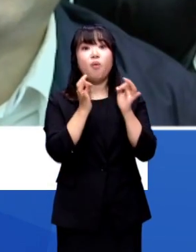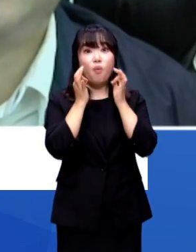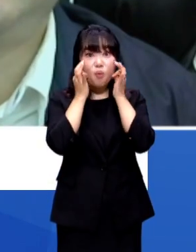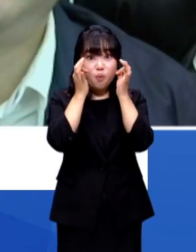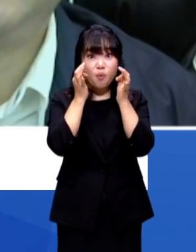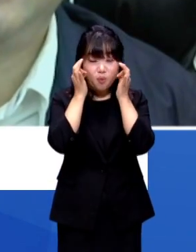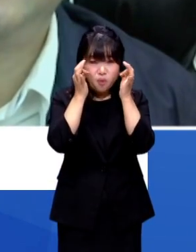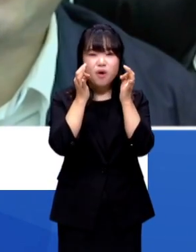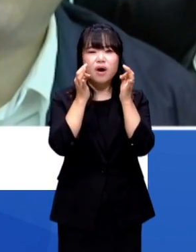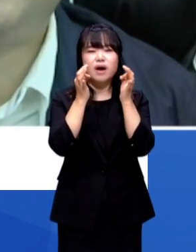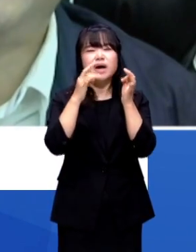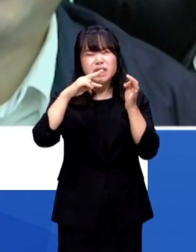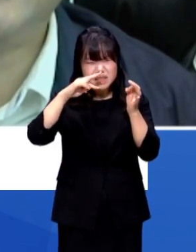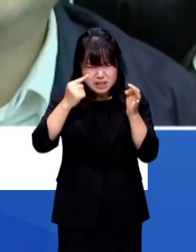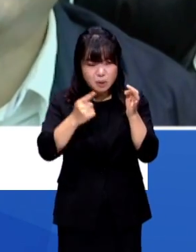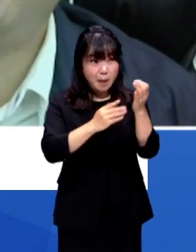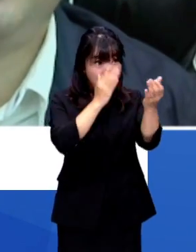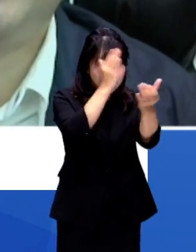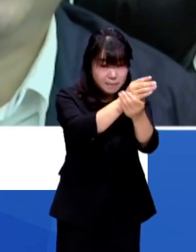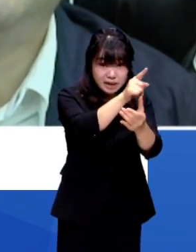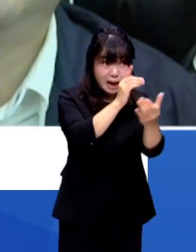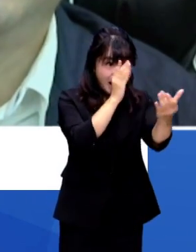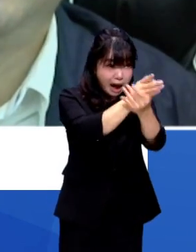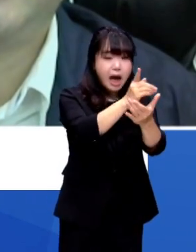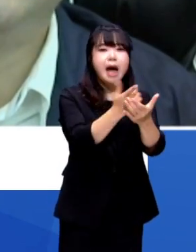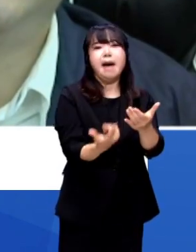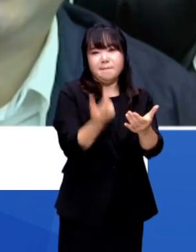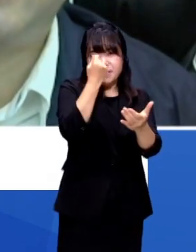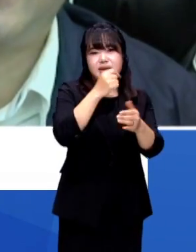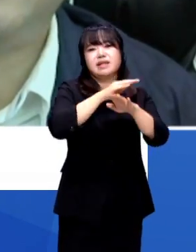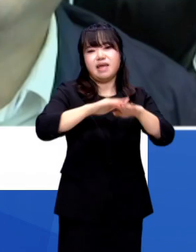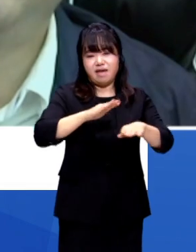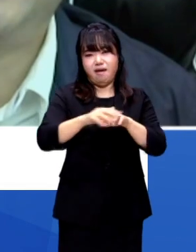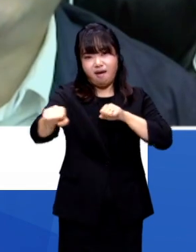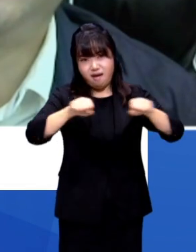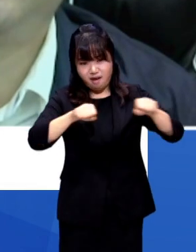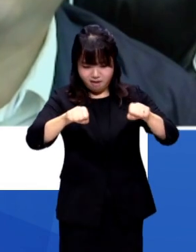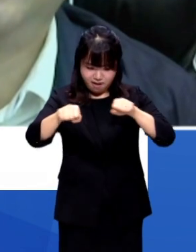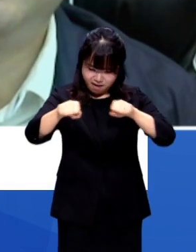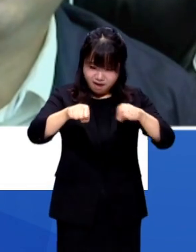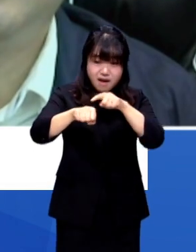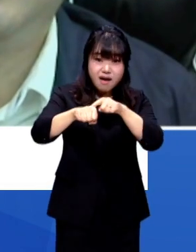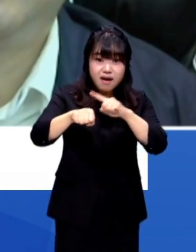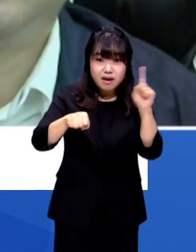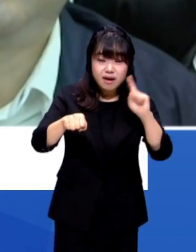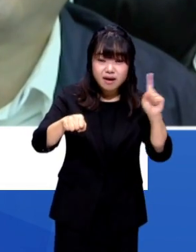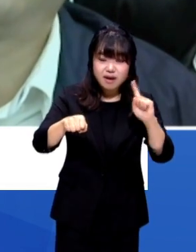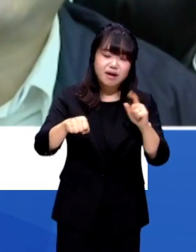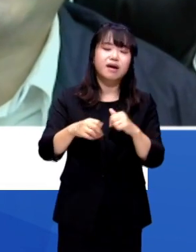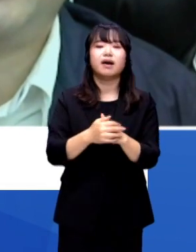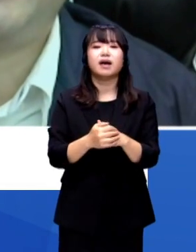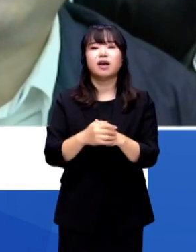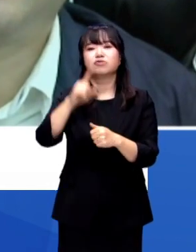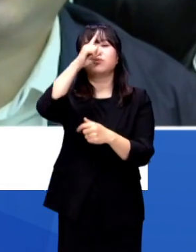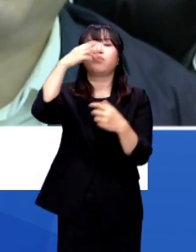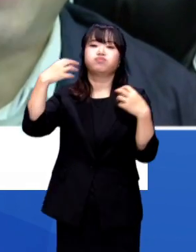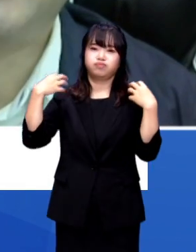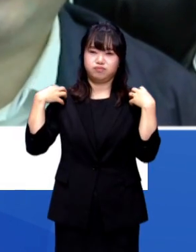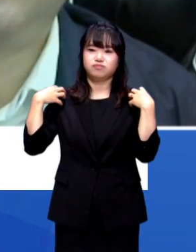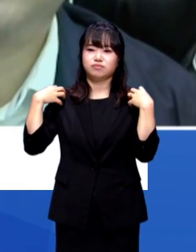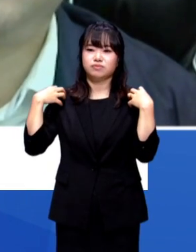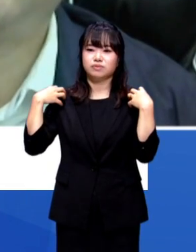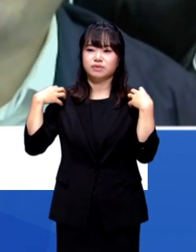불구하고 발생하는 사고에 대한 대응이 중요한데요. 대응 분야에 있어서 우선 국가의